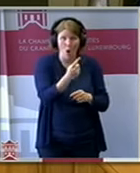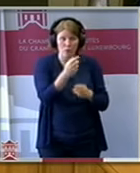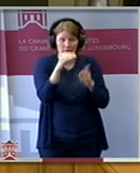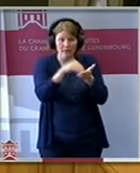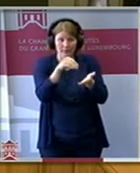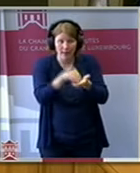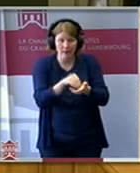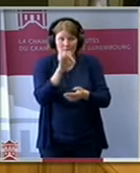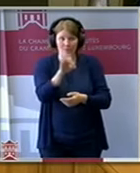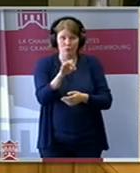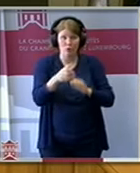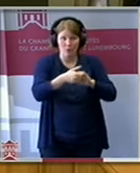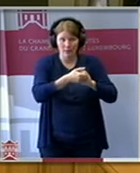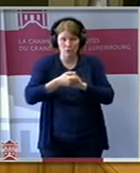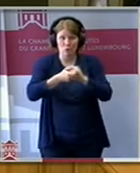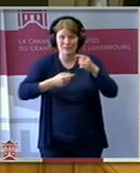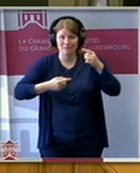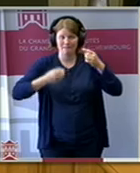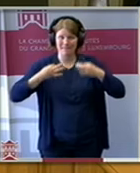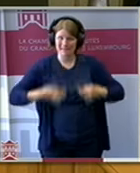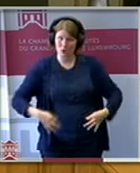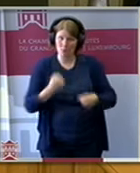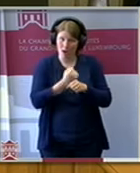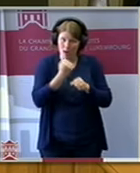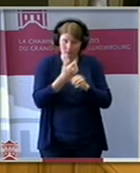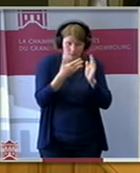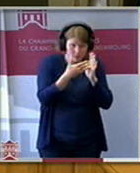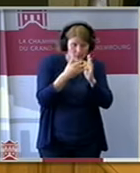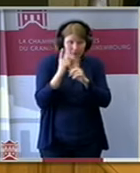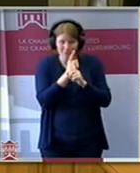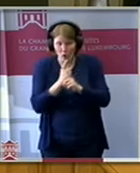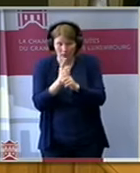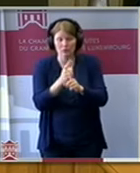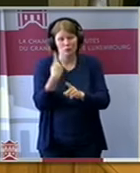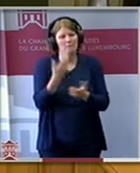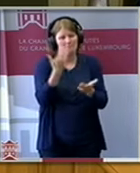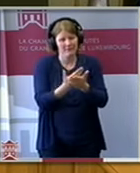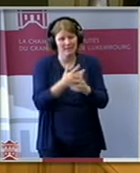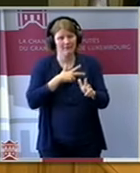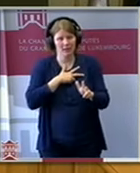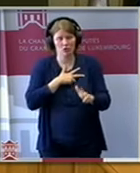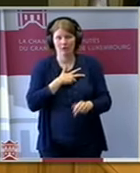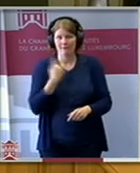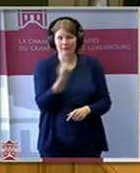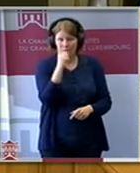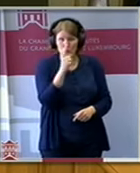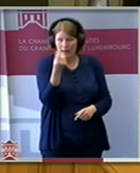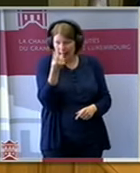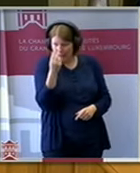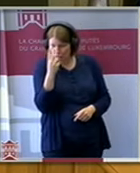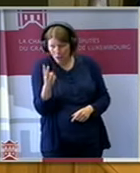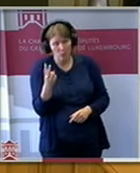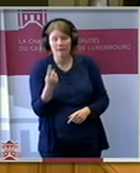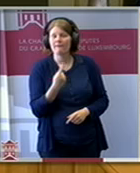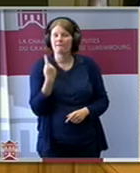vom Kooperationsministerium kursiert. Und dann können wir auch beweisen, dass das Herz nicht so nah und der Portemonnaie von einem gewissen Milieu leidet,